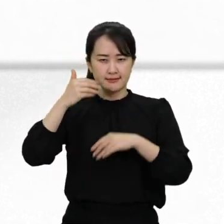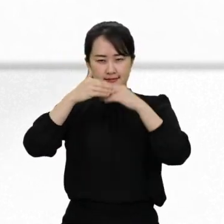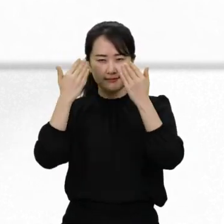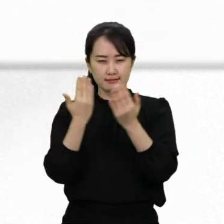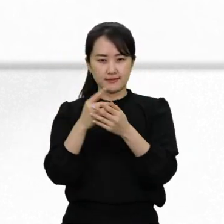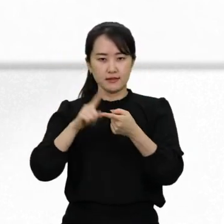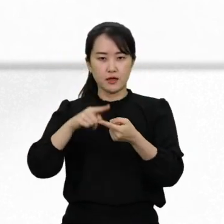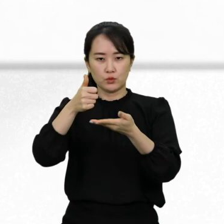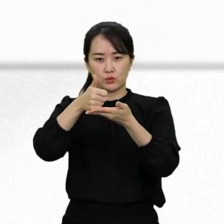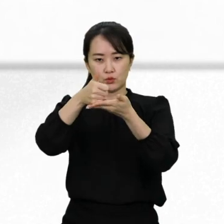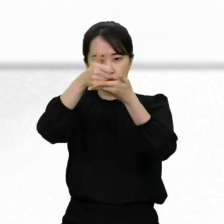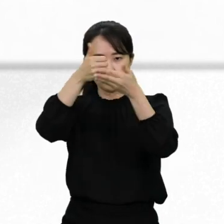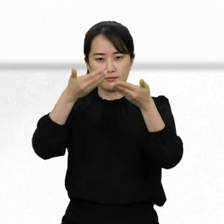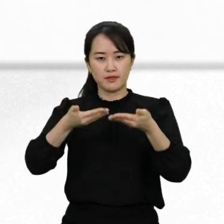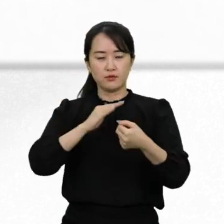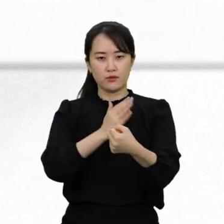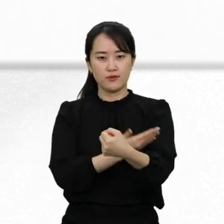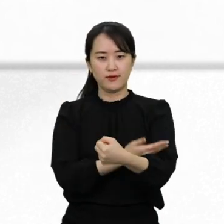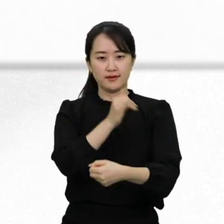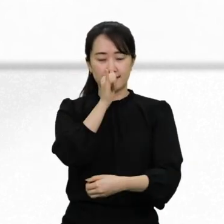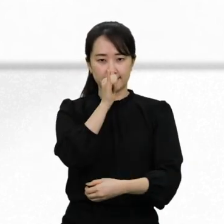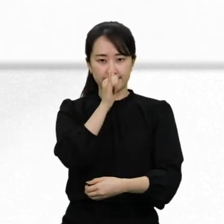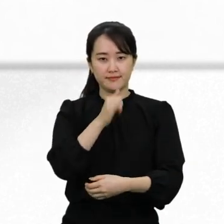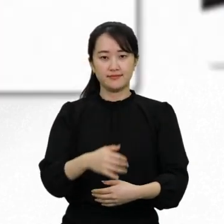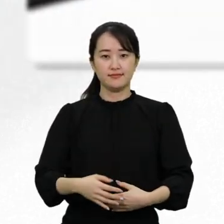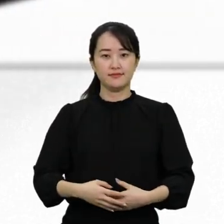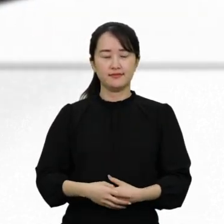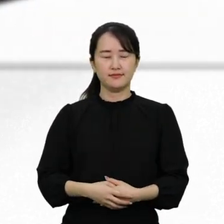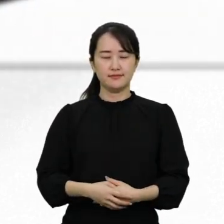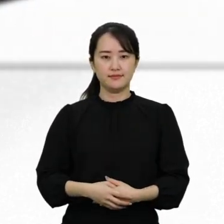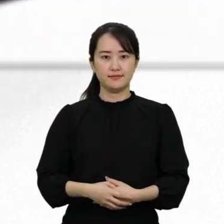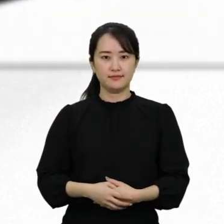대해 존중받을 권리가 있습니다.